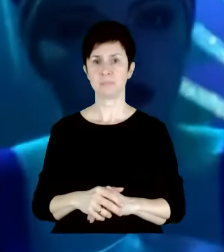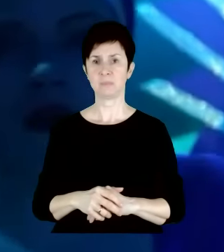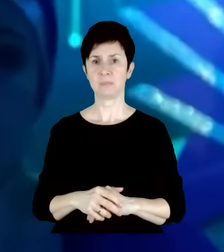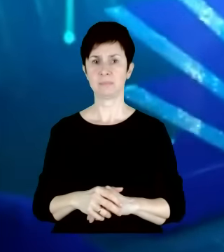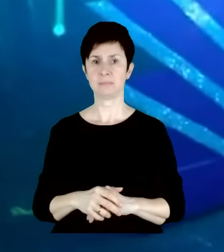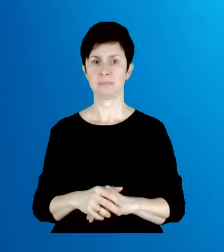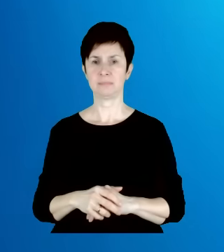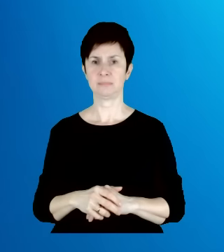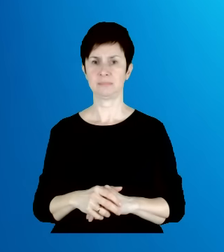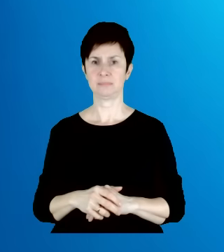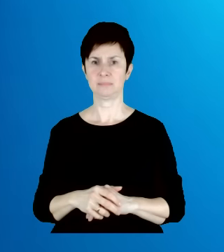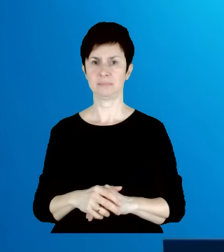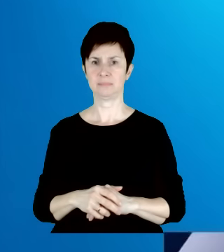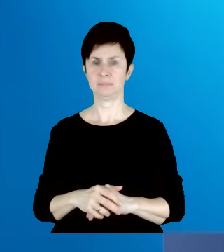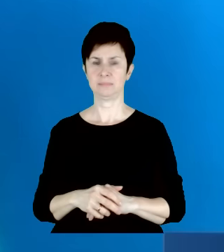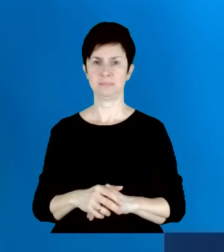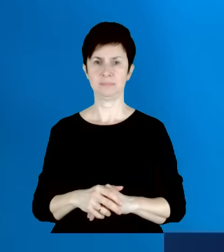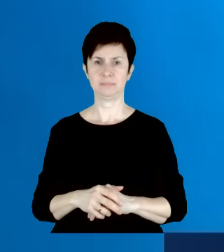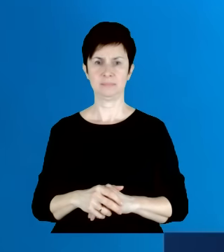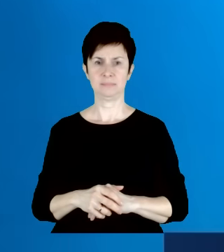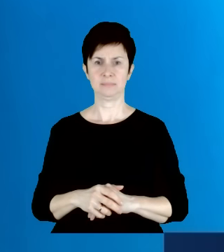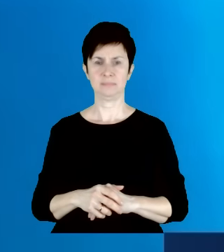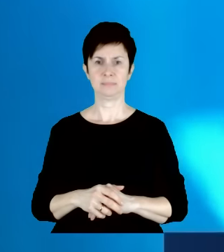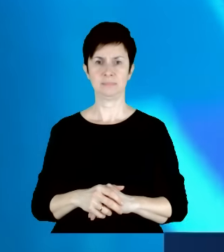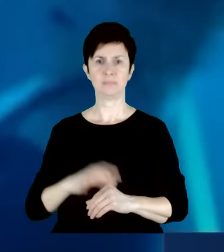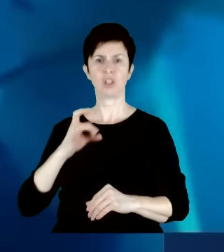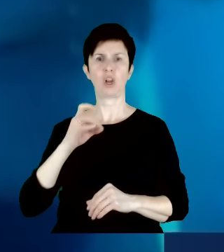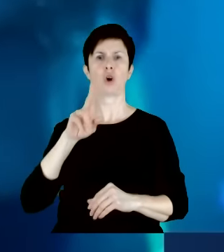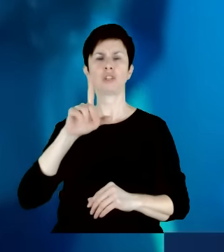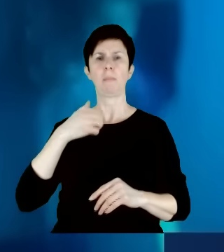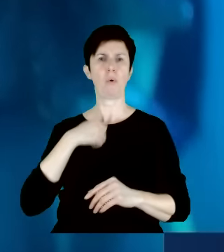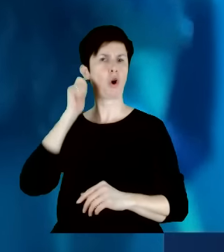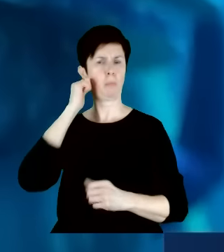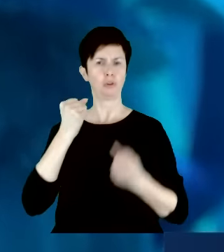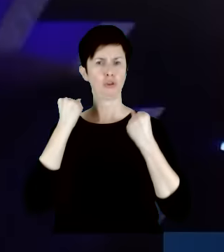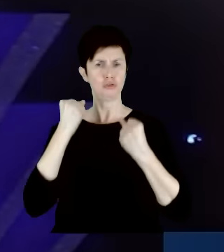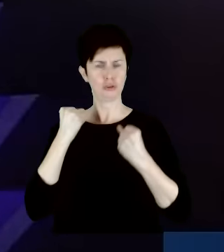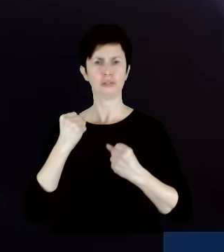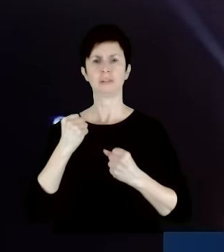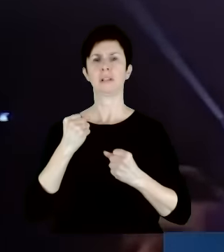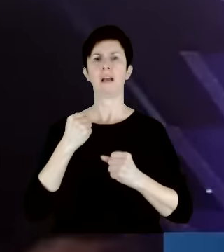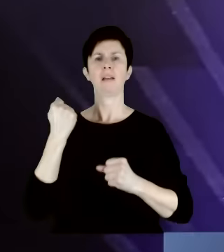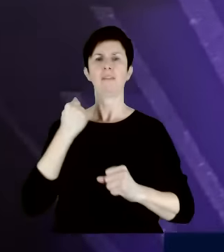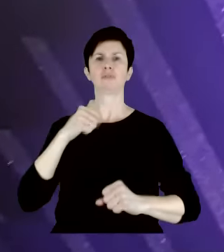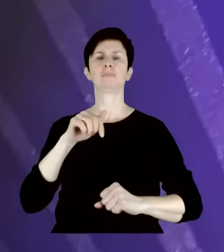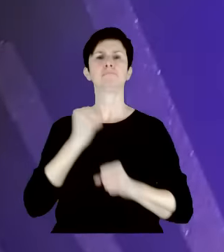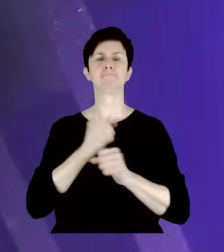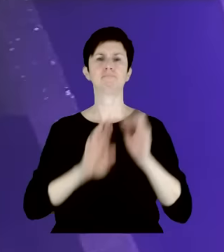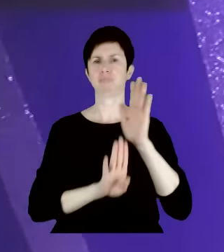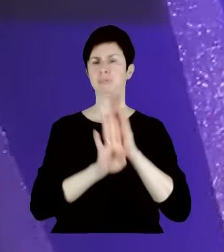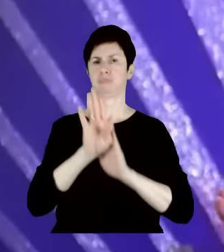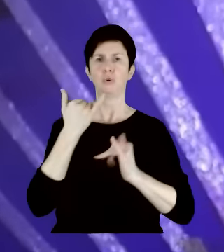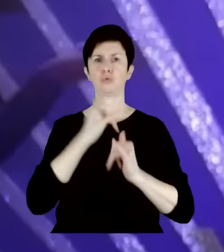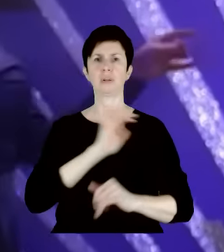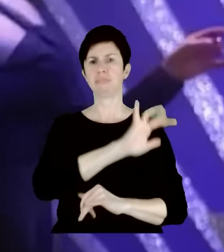jak Warszawa lat 30. Stefania Grodzieńska była silną kobietą, która kroczyła po wielu ścieżkach kariery i nigdy nie dała się zaszufladkować. Przeżyła wojnę,